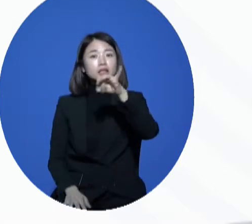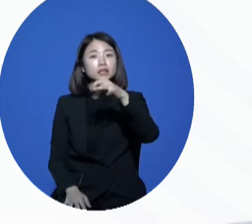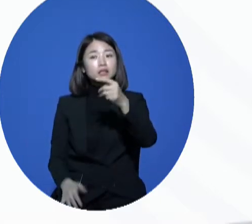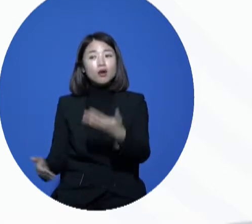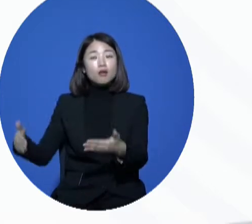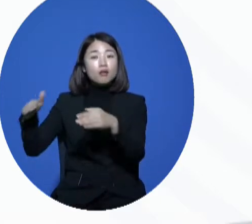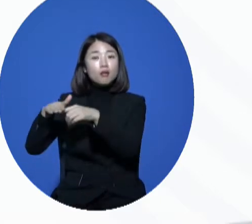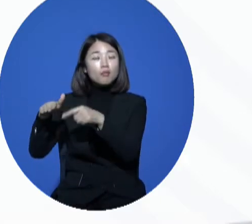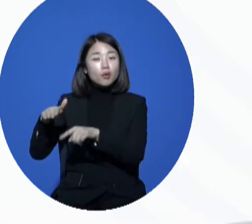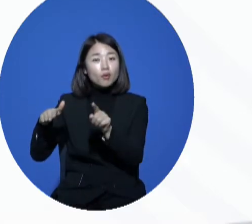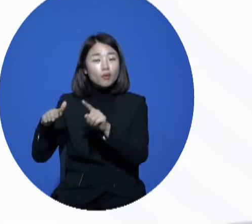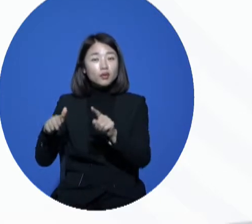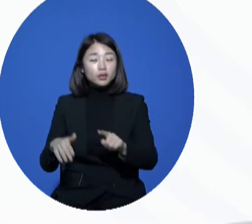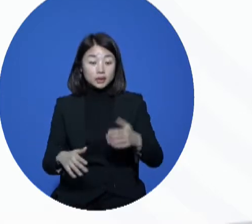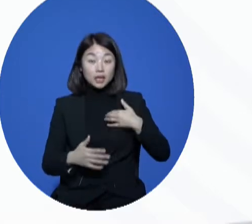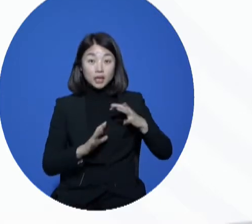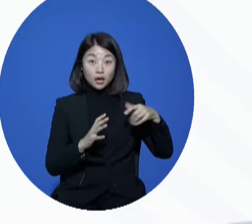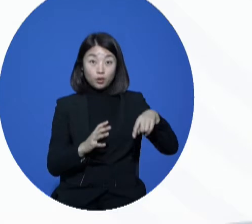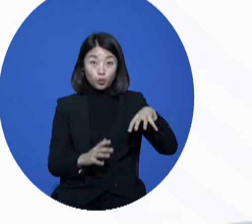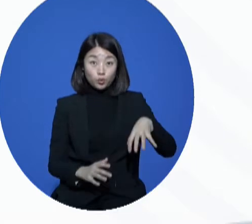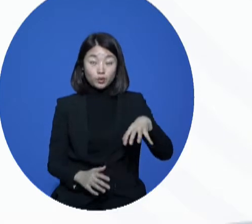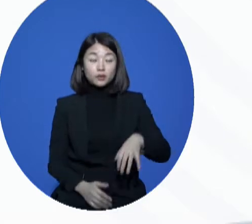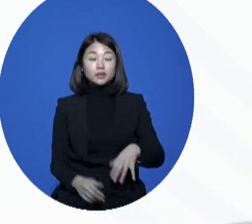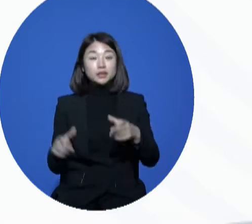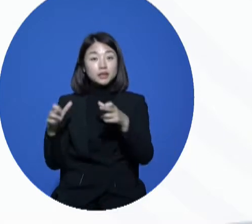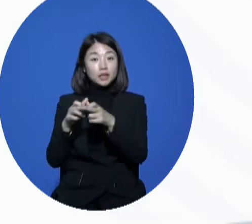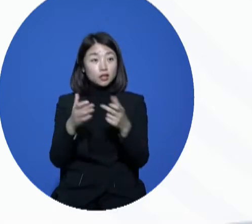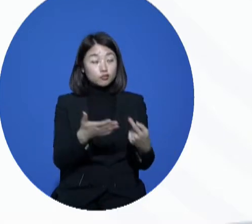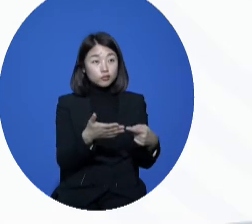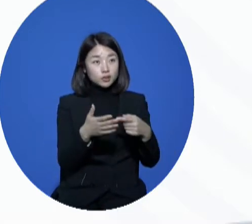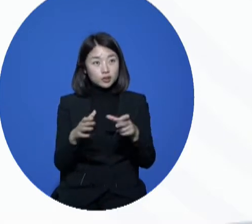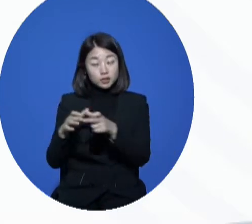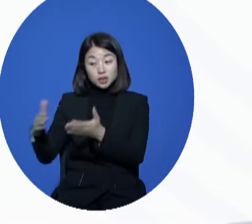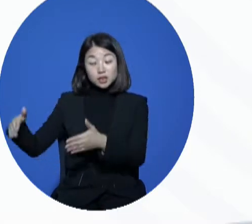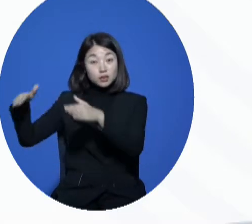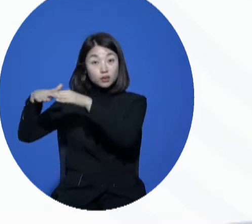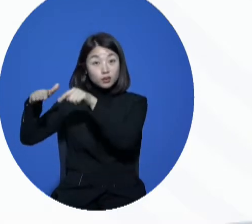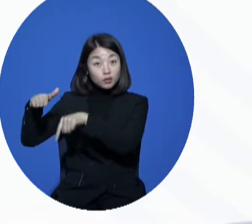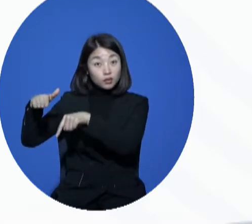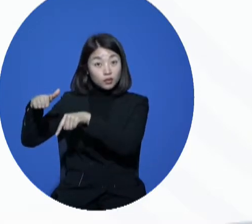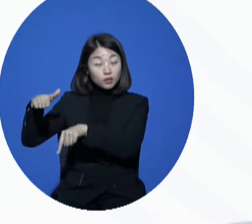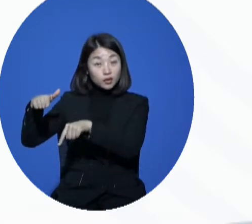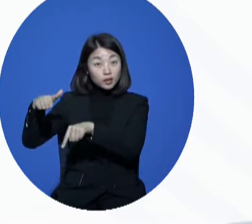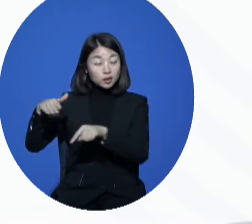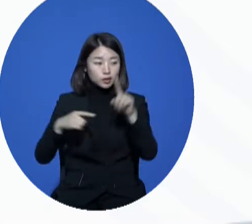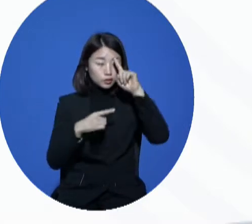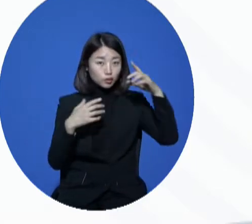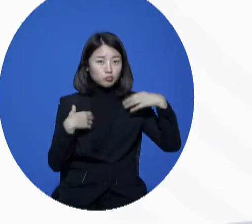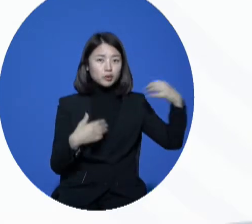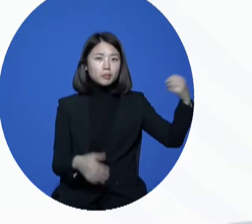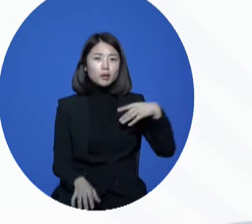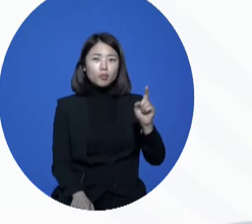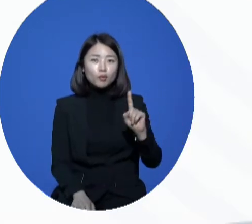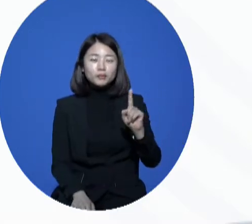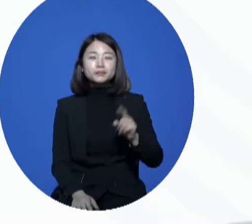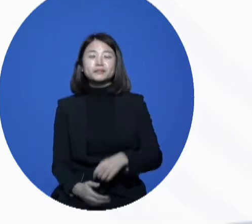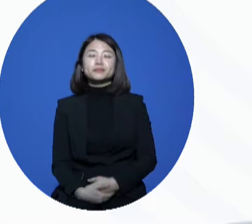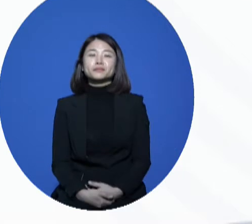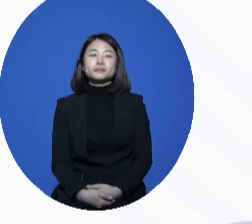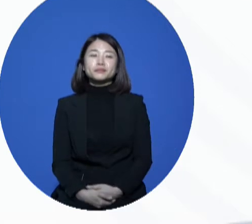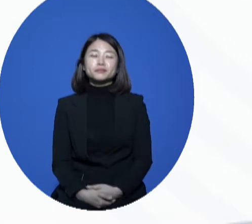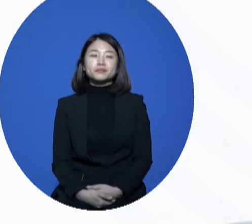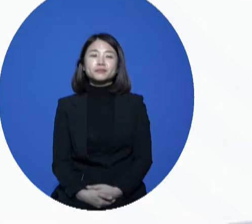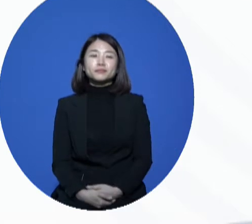무엇인지 설명드리겠습니다. 핀란드에도 장애인을 위한 시설들이 있는데 핀란드 정부에 따르면